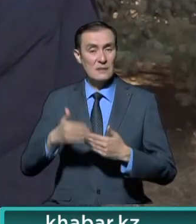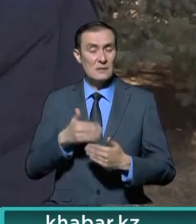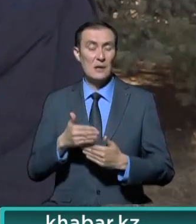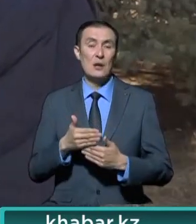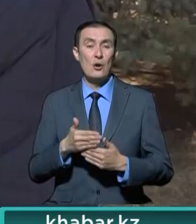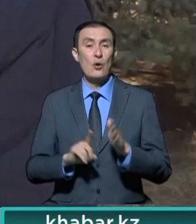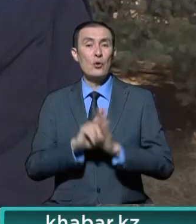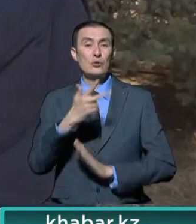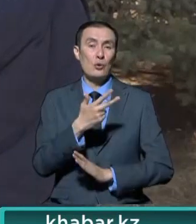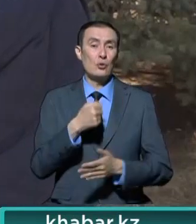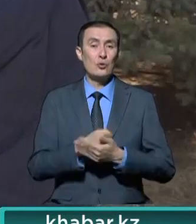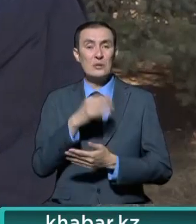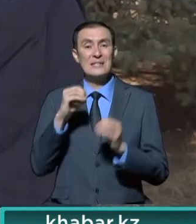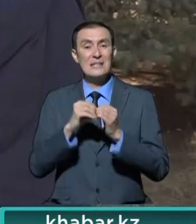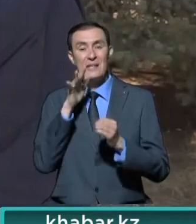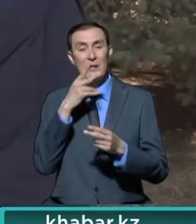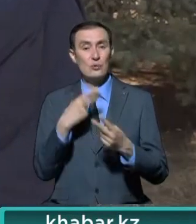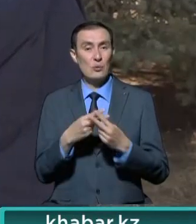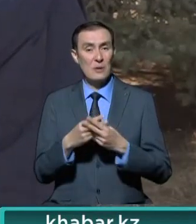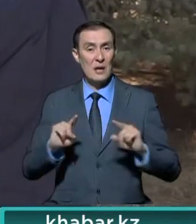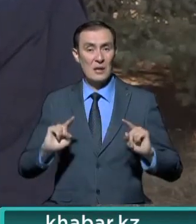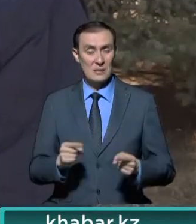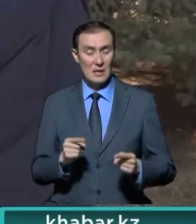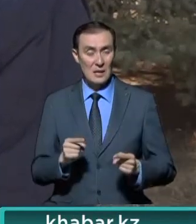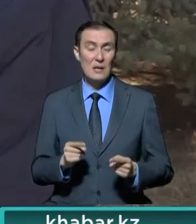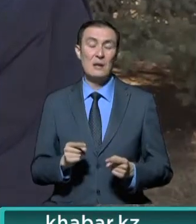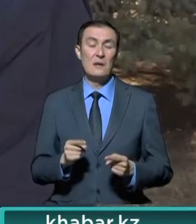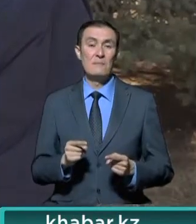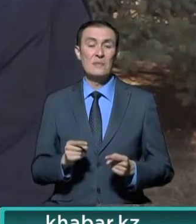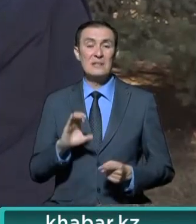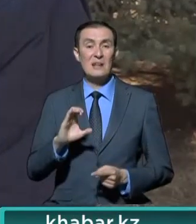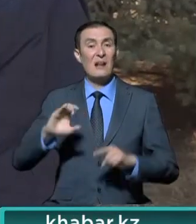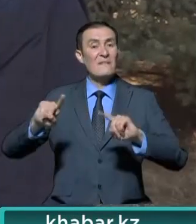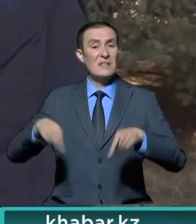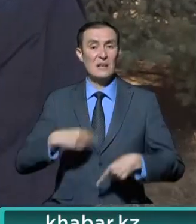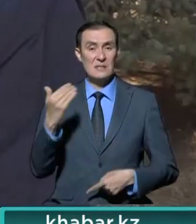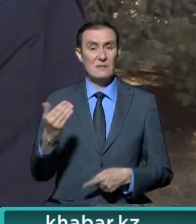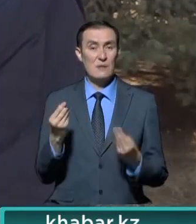ответственность от 3 до 10 лет ограничения свободы с конфискацией имущества.